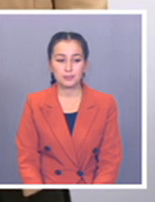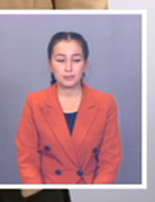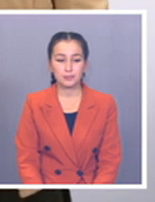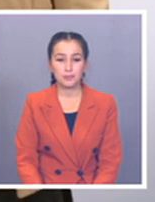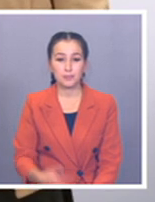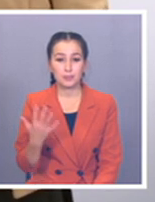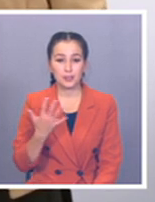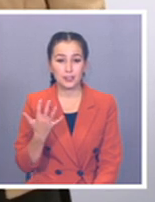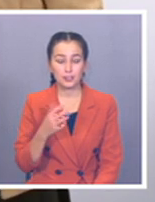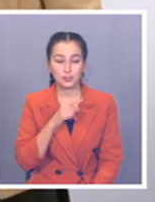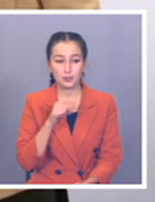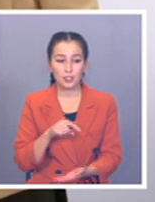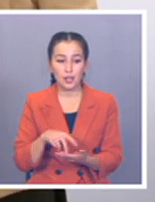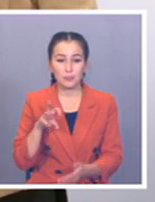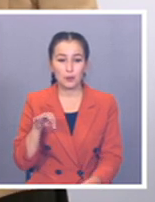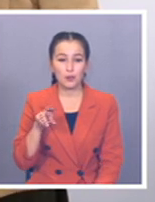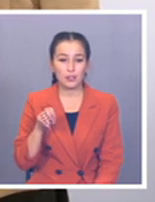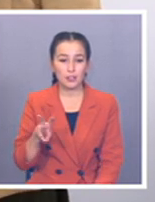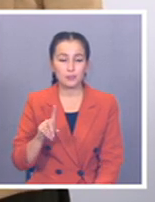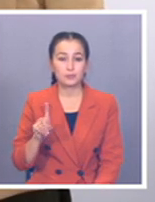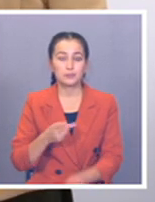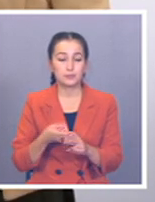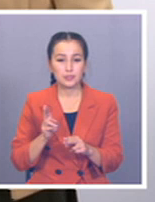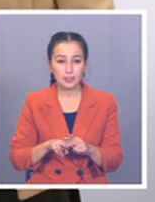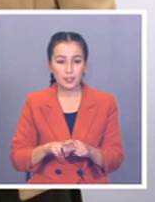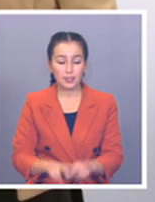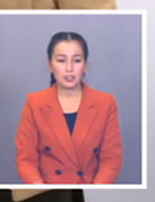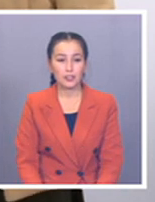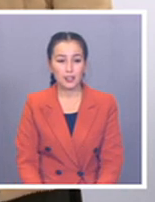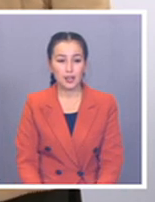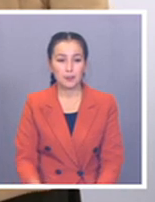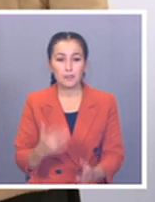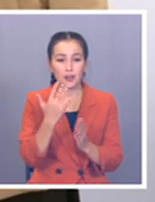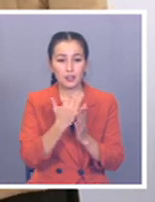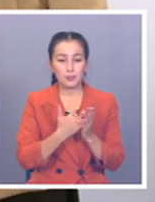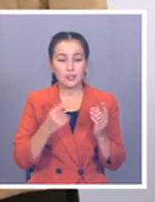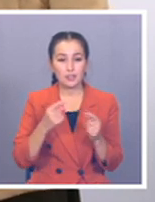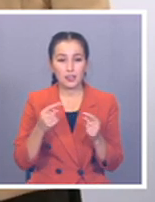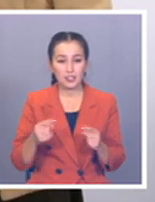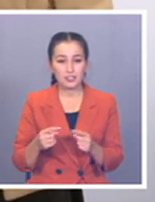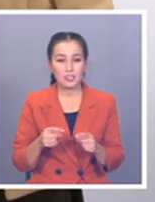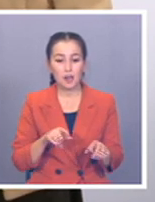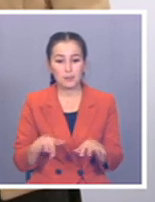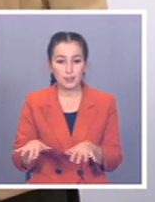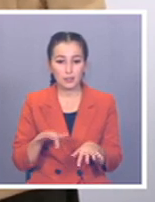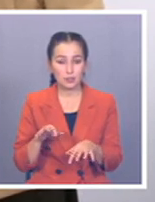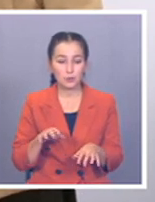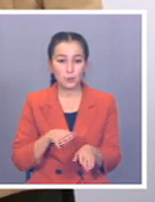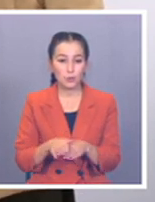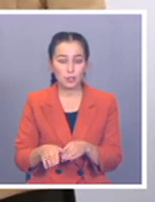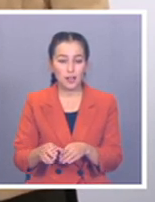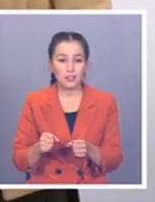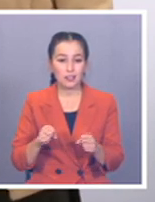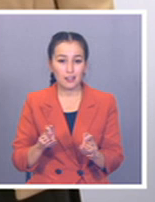Бесінші сұрақ. Модем дегеніміз не? Бағдарламаға сәйкес операцияларды орындауға арналған